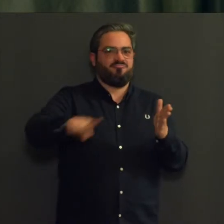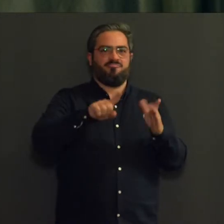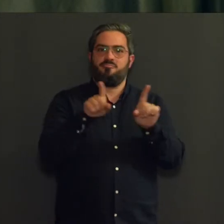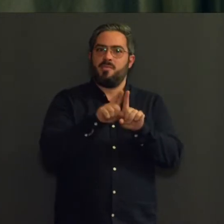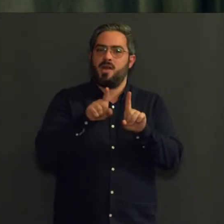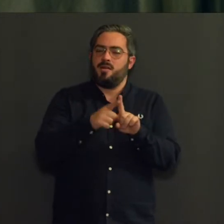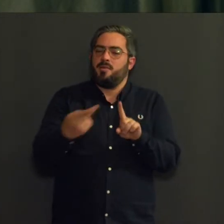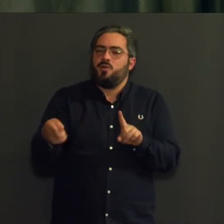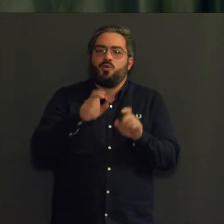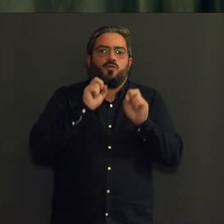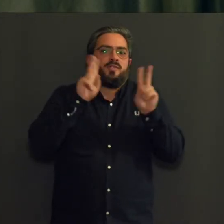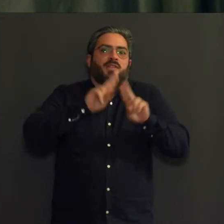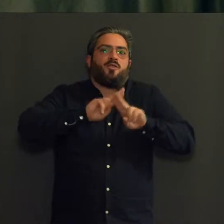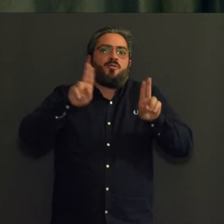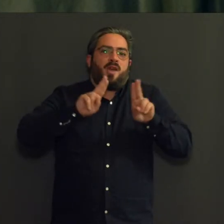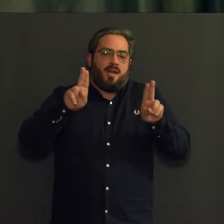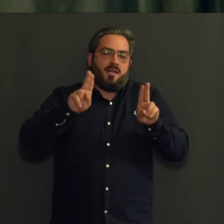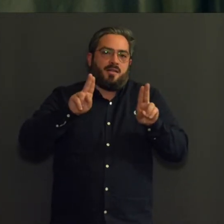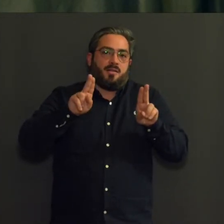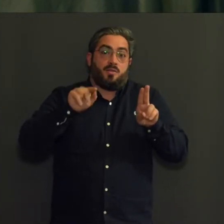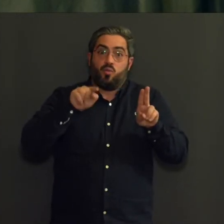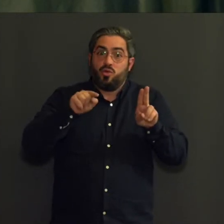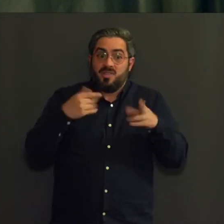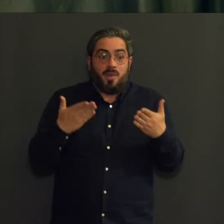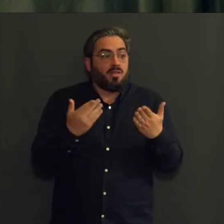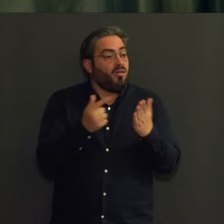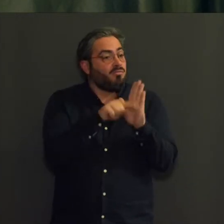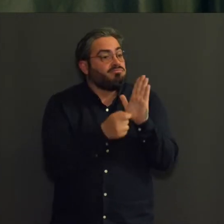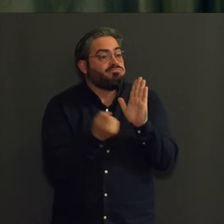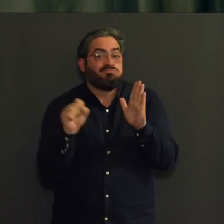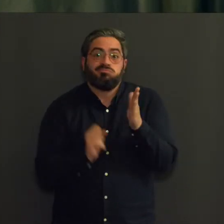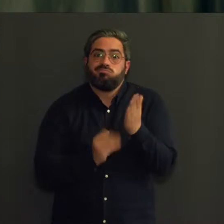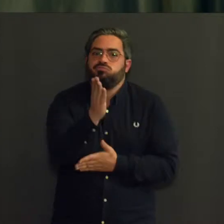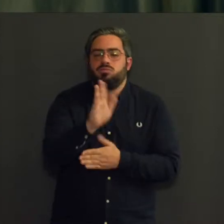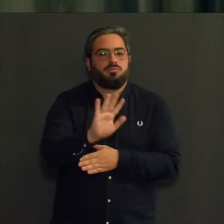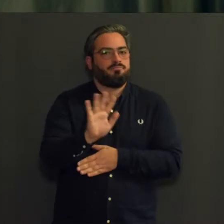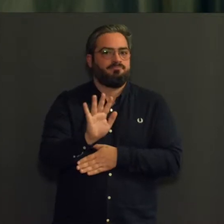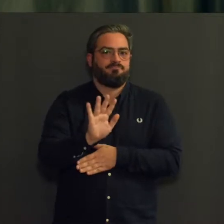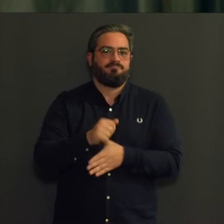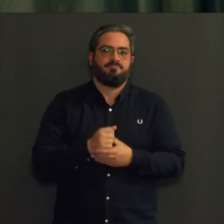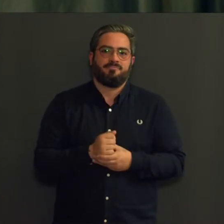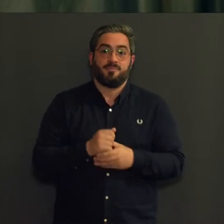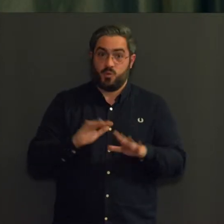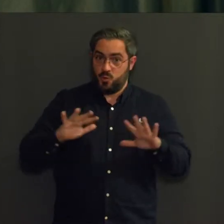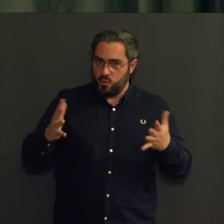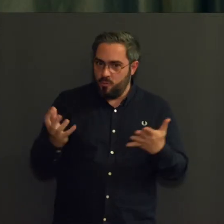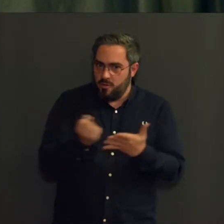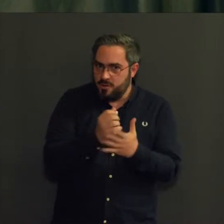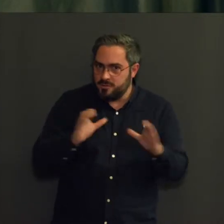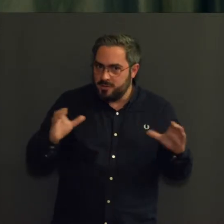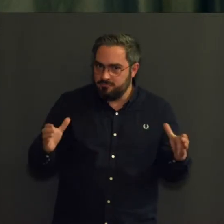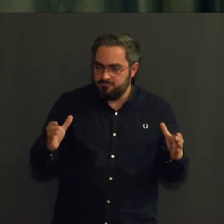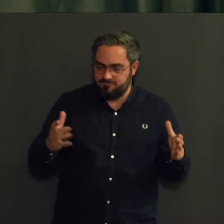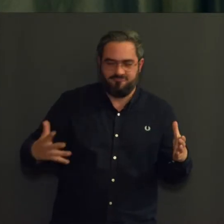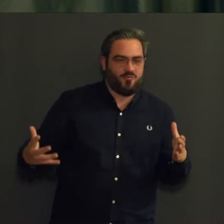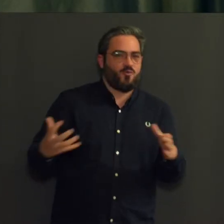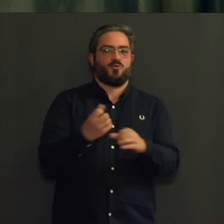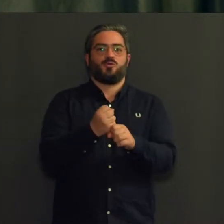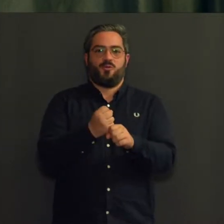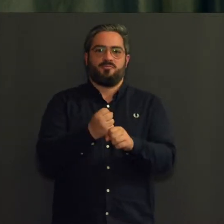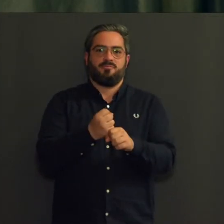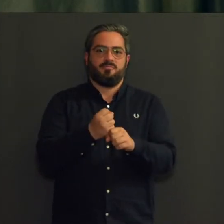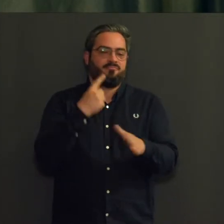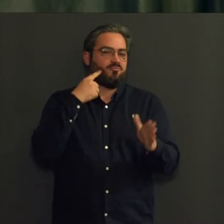cela sera possible, et pour cela, nous ne devons pas brûler les dernières étapes. Et c'est ensemble que nous parviendrons à atteindre les objectifs nécessaires